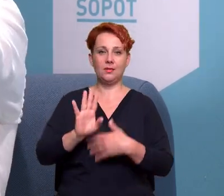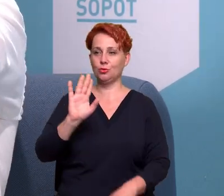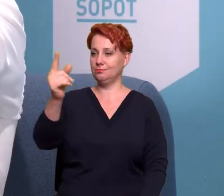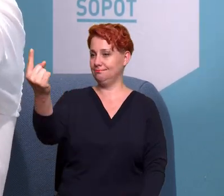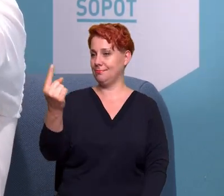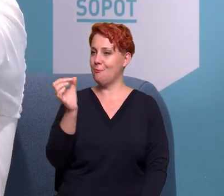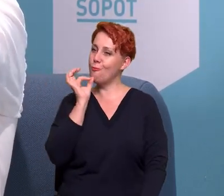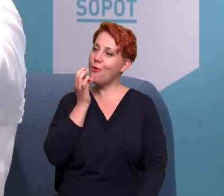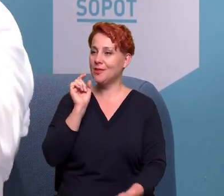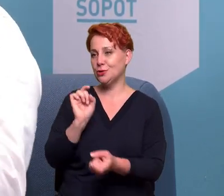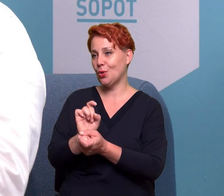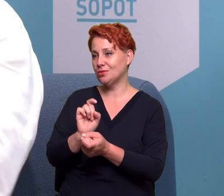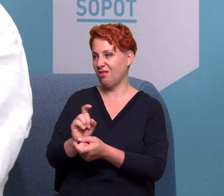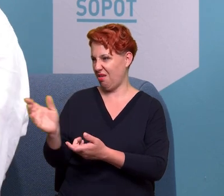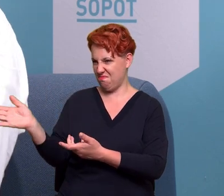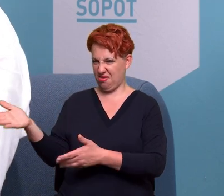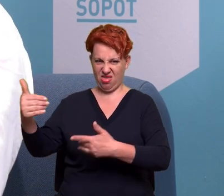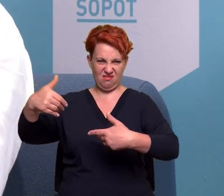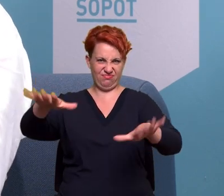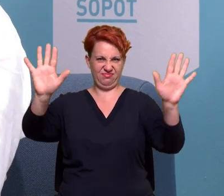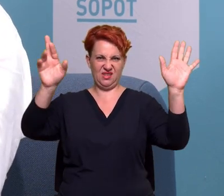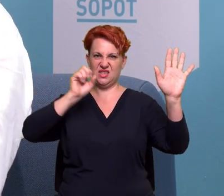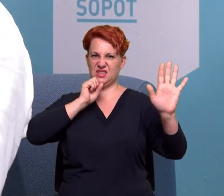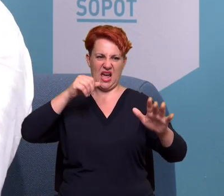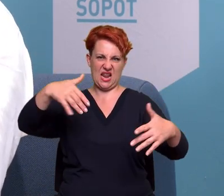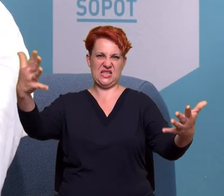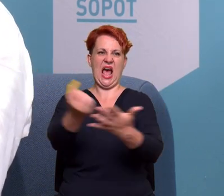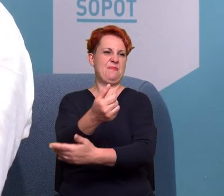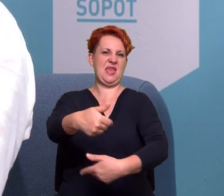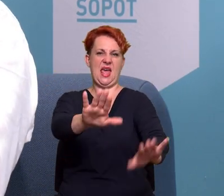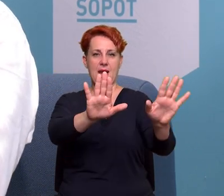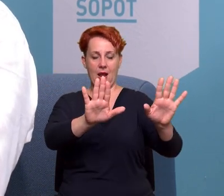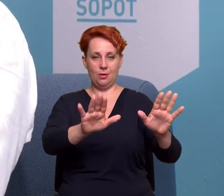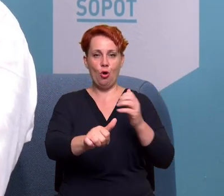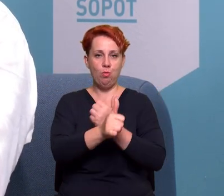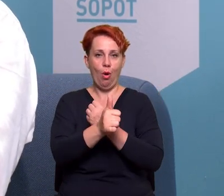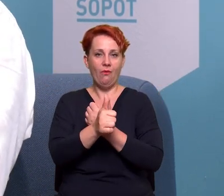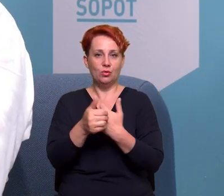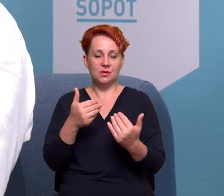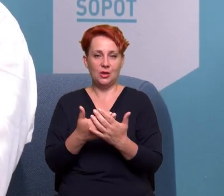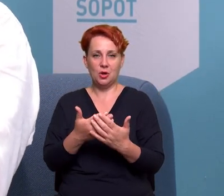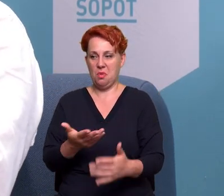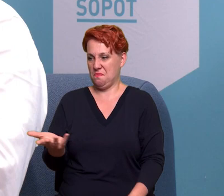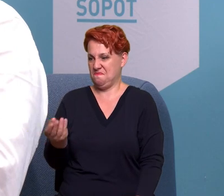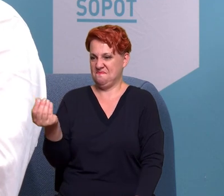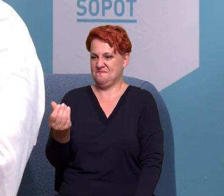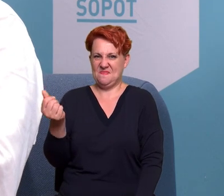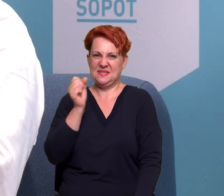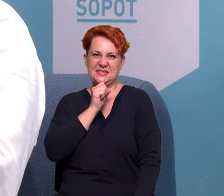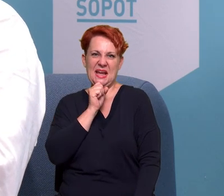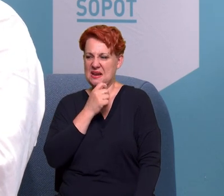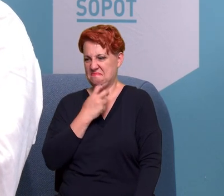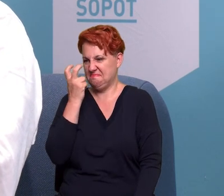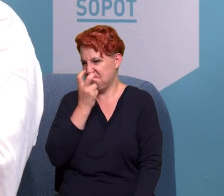młoda sąsiadka, która chce się pozbyć rzeczy minionych właśnie dlatego, że w ogóle to ją